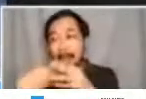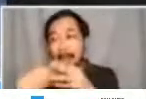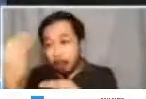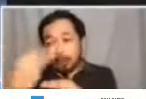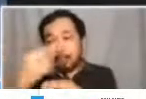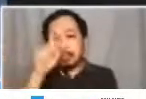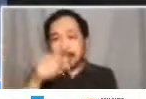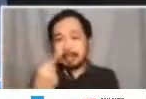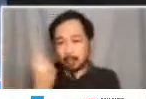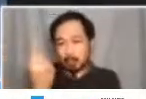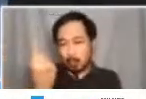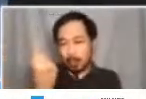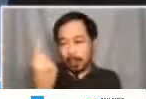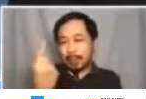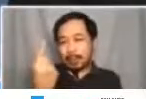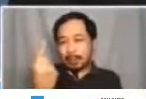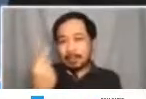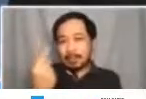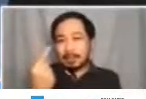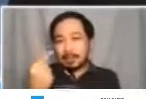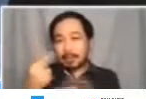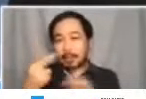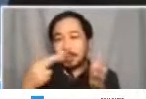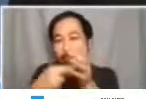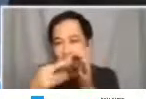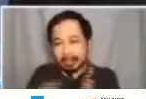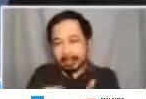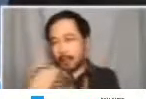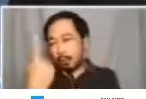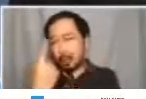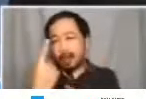sa gobyerno ng Morocco?